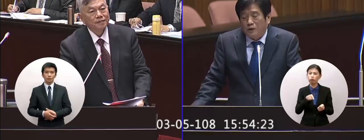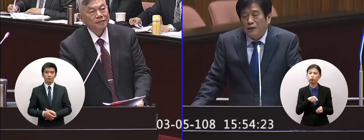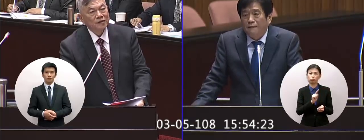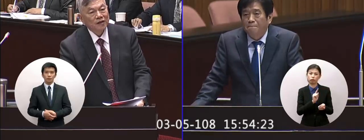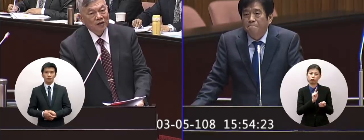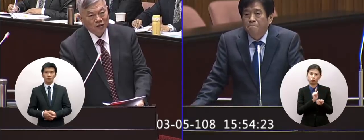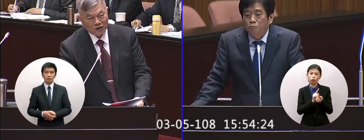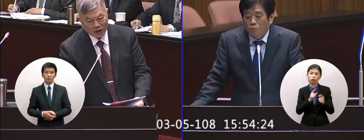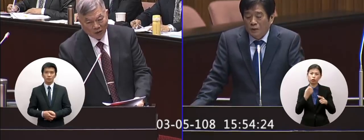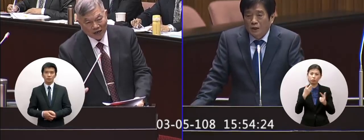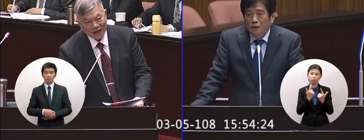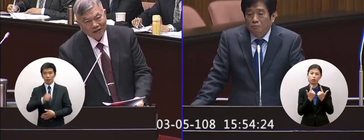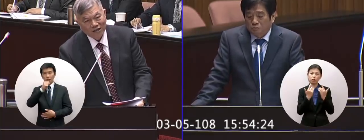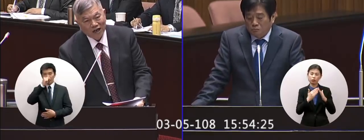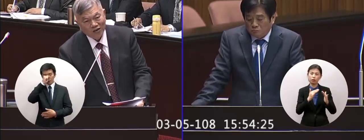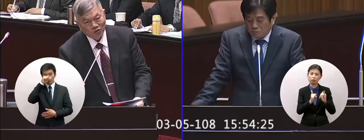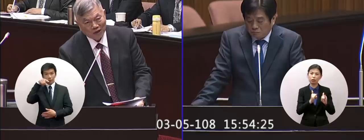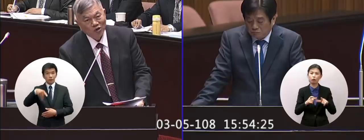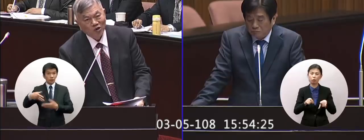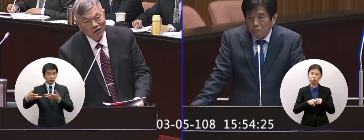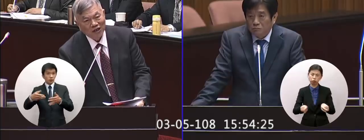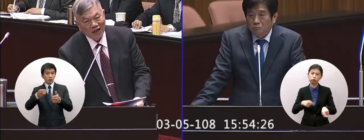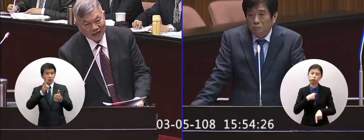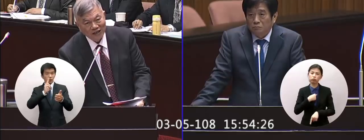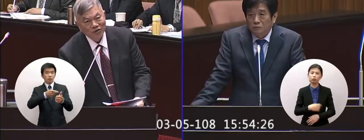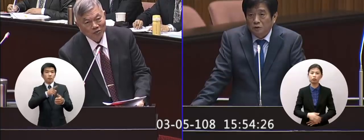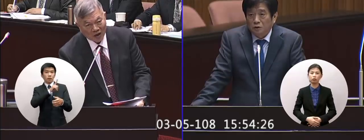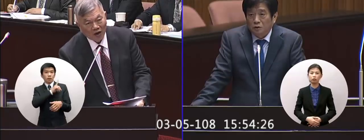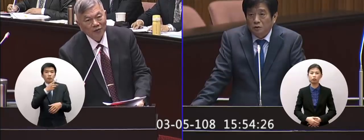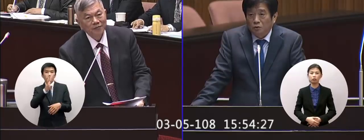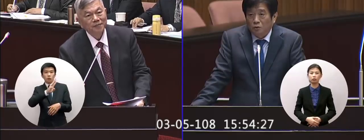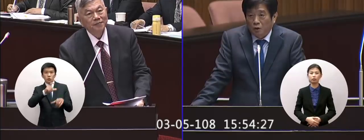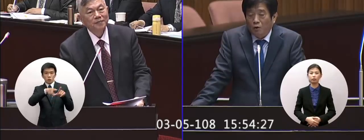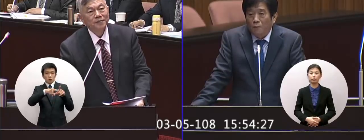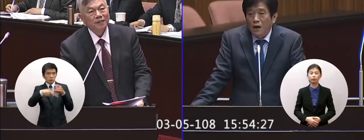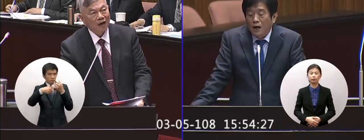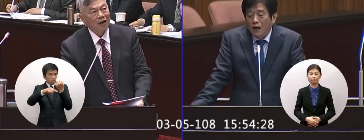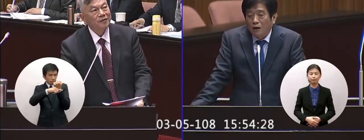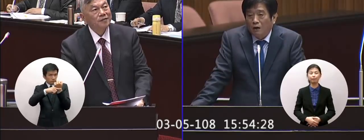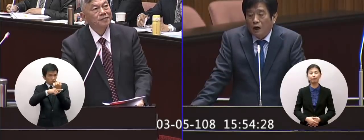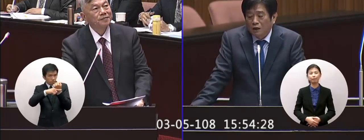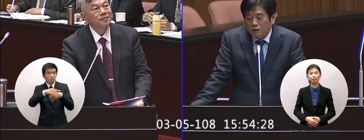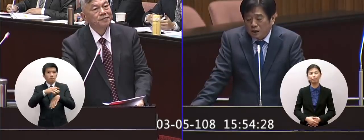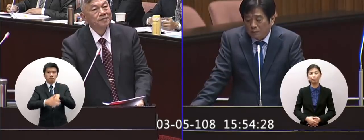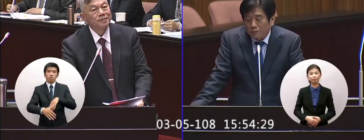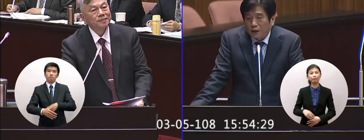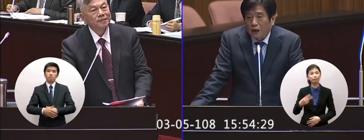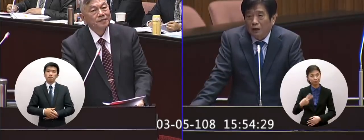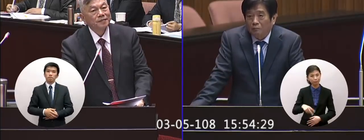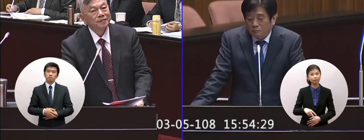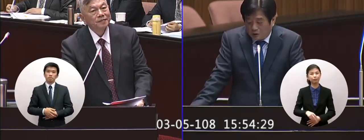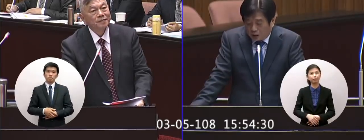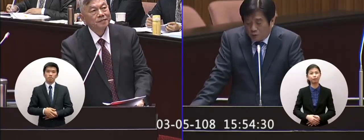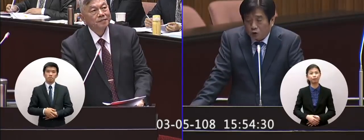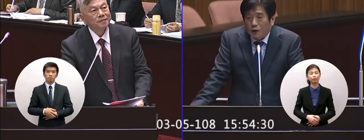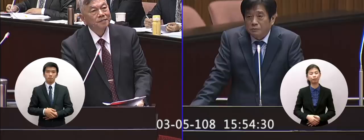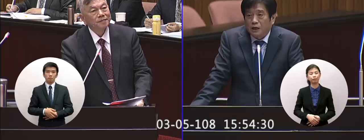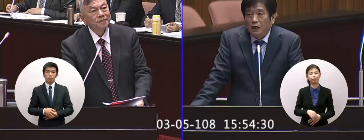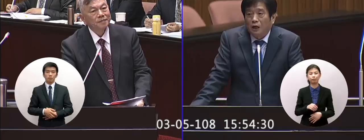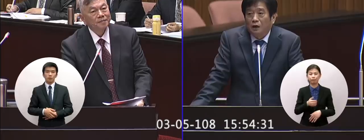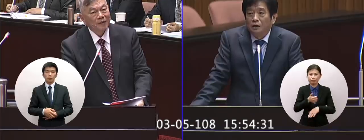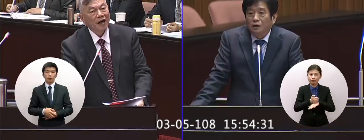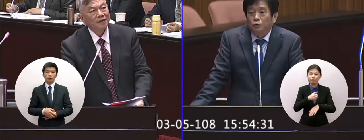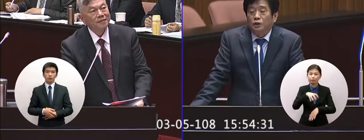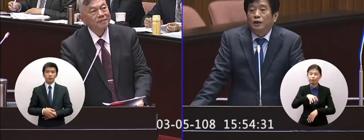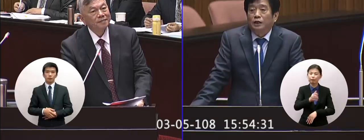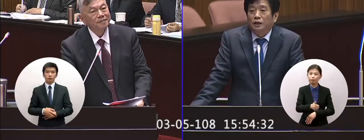才公平呀。 好，这我来请自来水公司搁来研究，哈。 好。 好， 啊，佫点就是要甲部长感